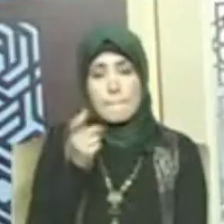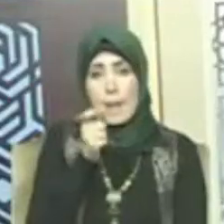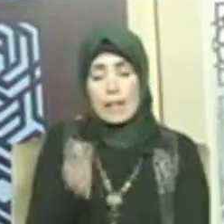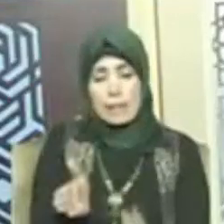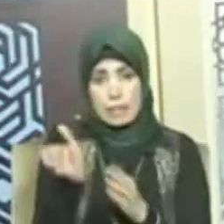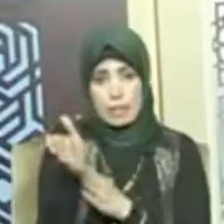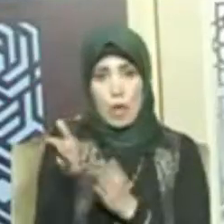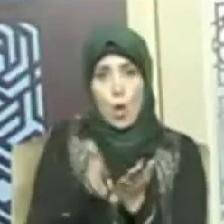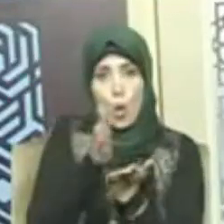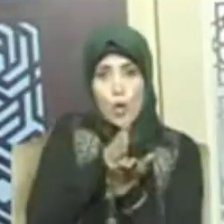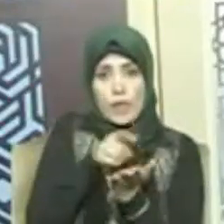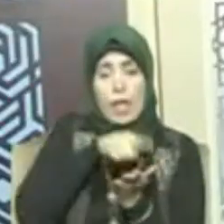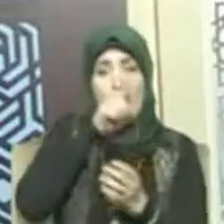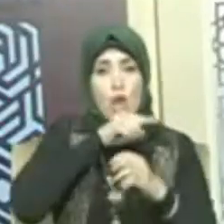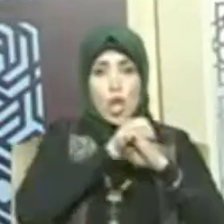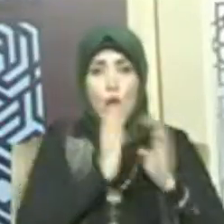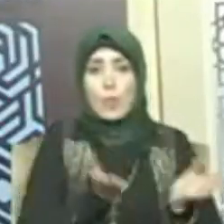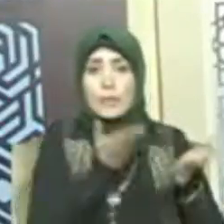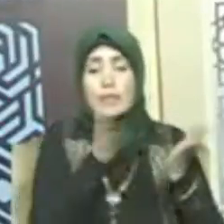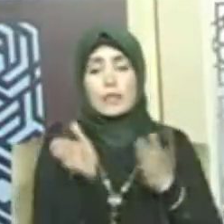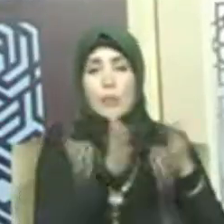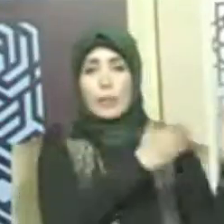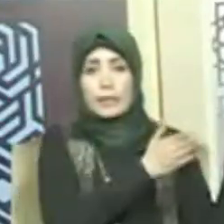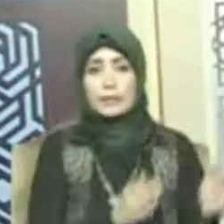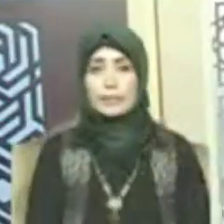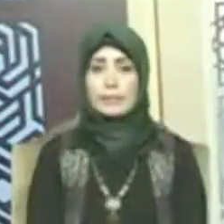يوم الدين، وبعد.